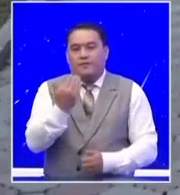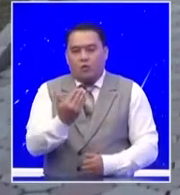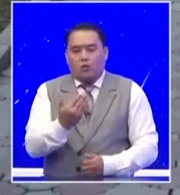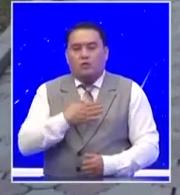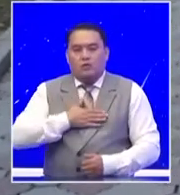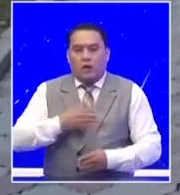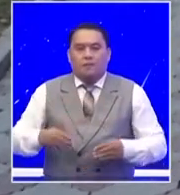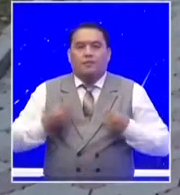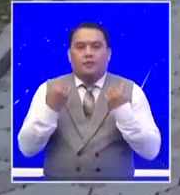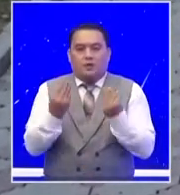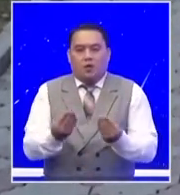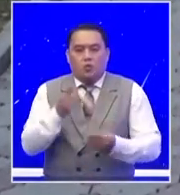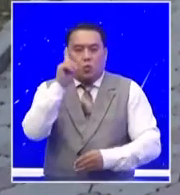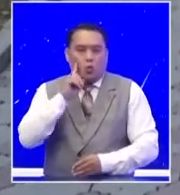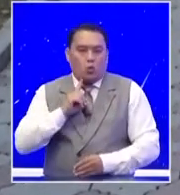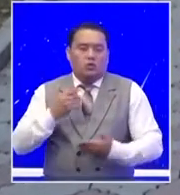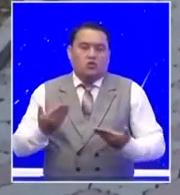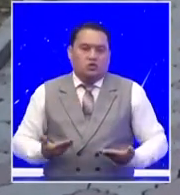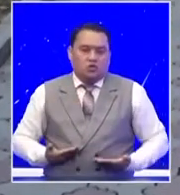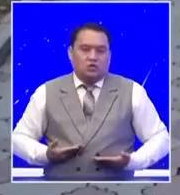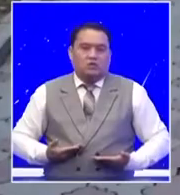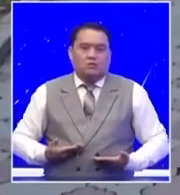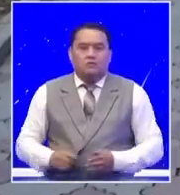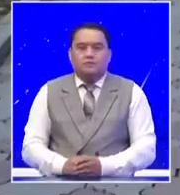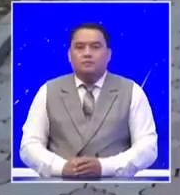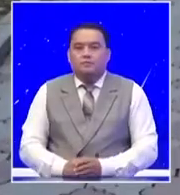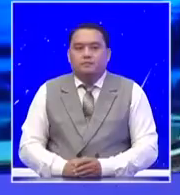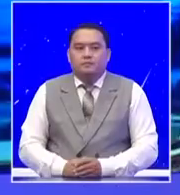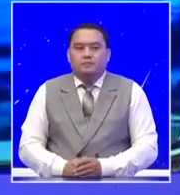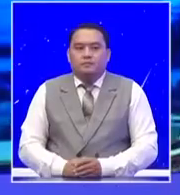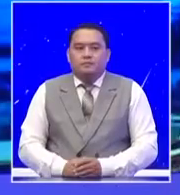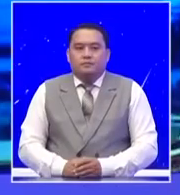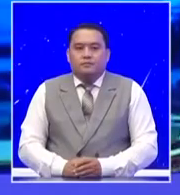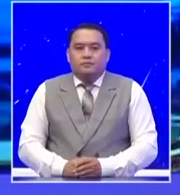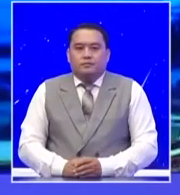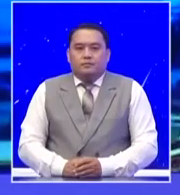нам так здесь уютно жить, комфортно здесь.